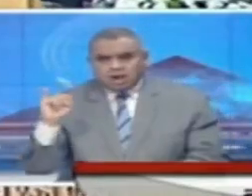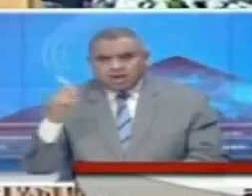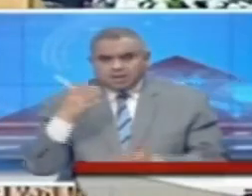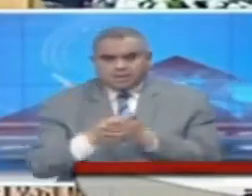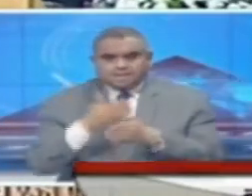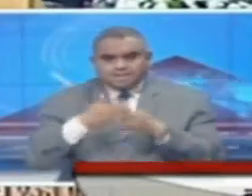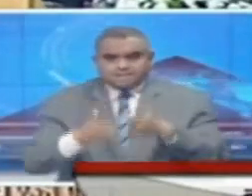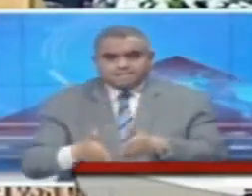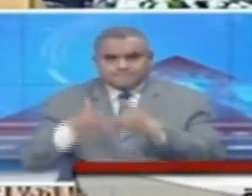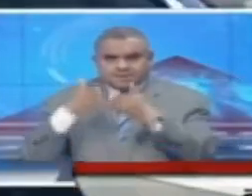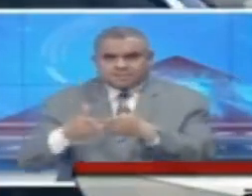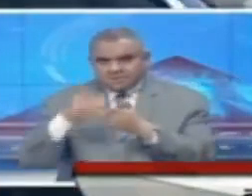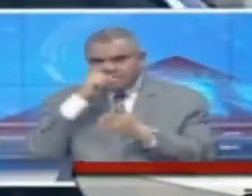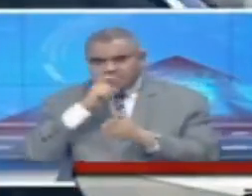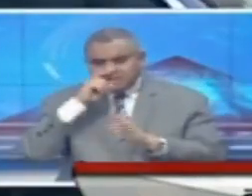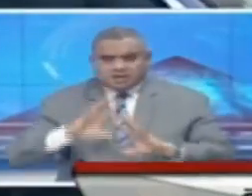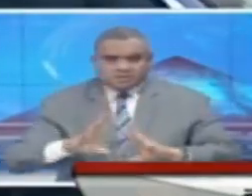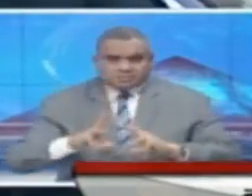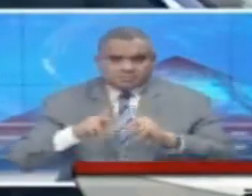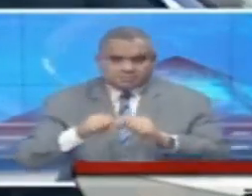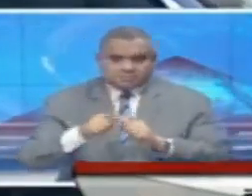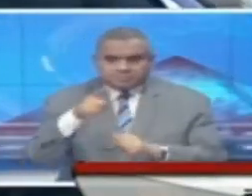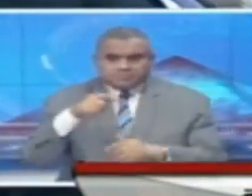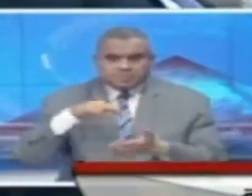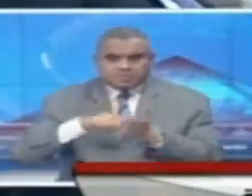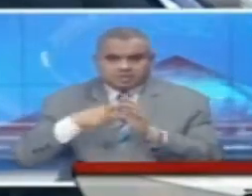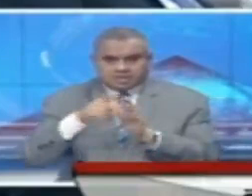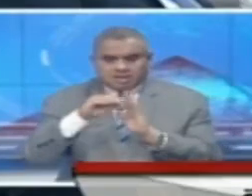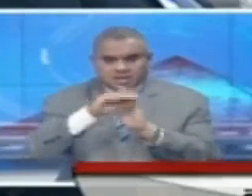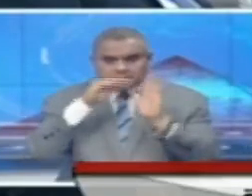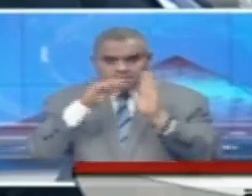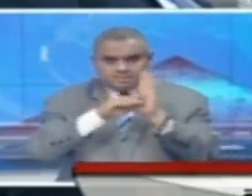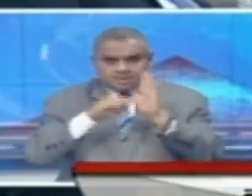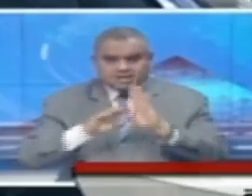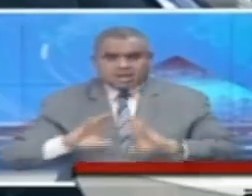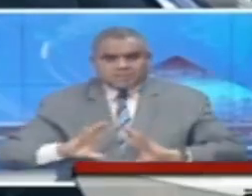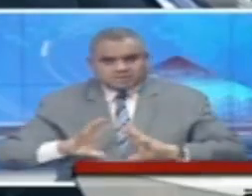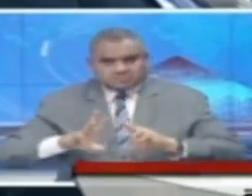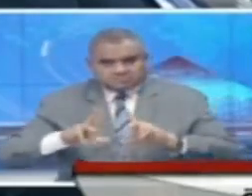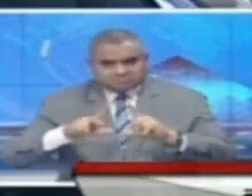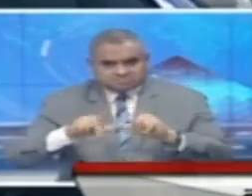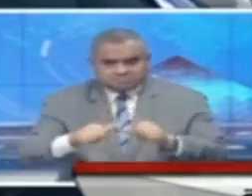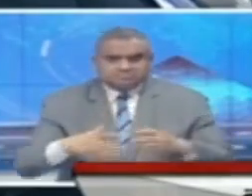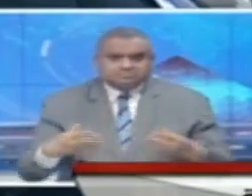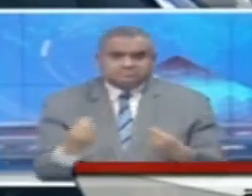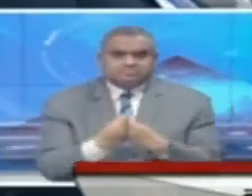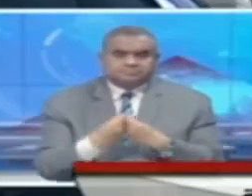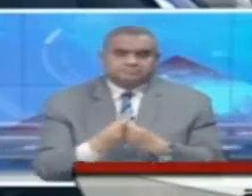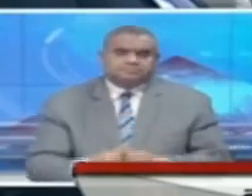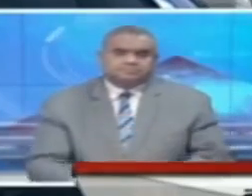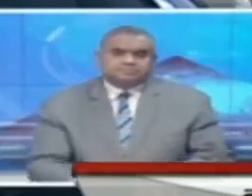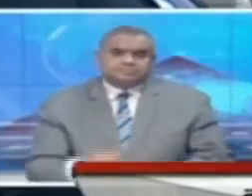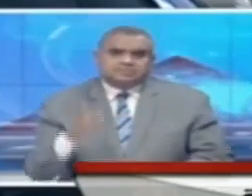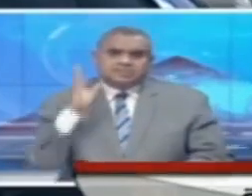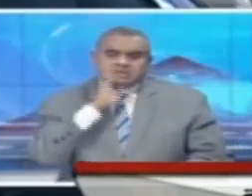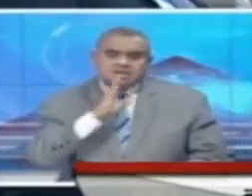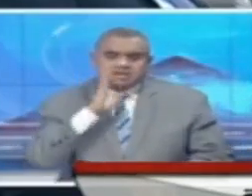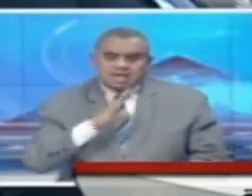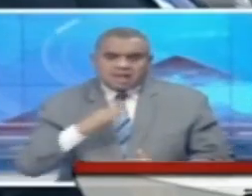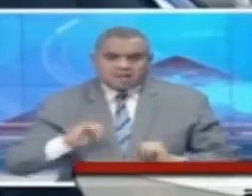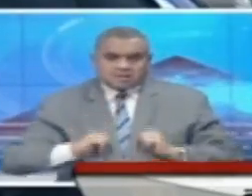150,000 بيت ريفي. احنا داخلين نعمل برنامج متكامل، سواء كان التعليم او